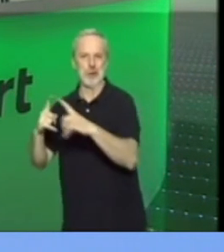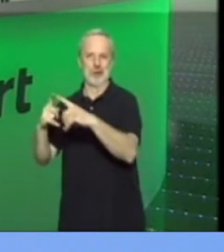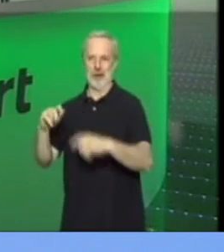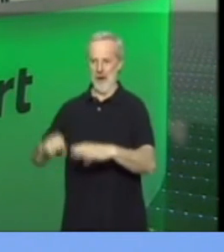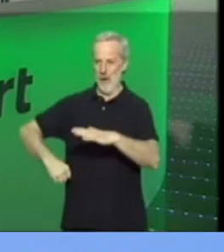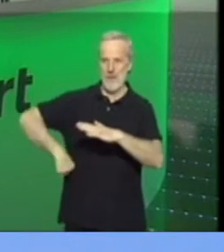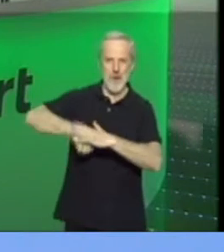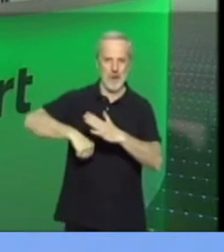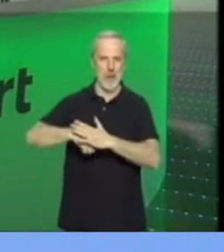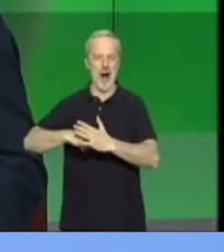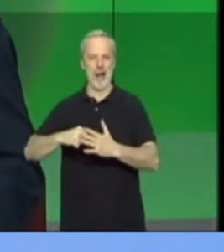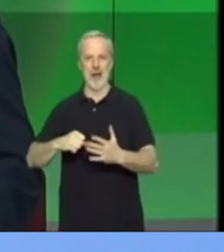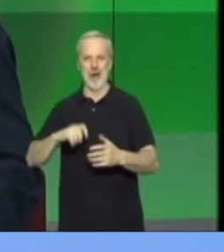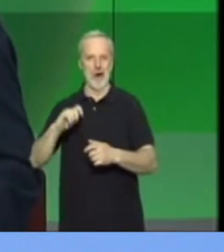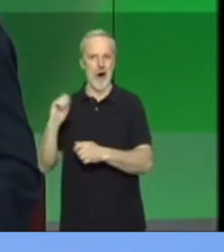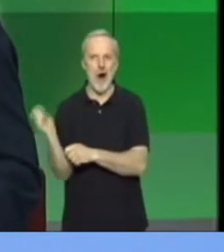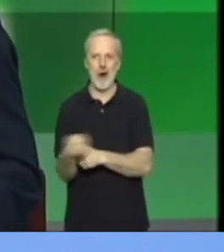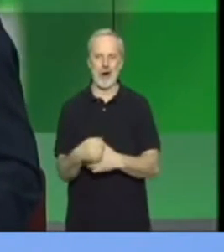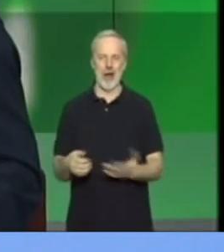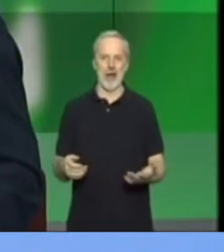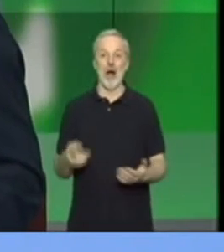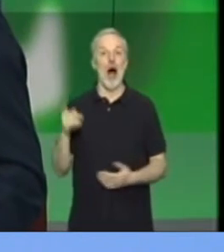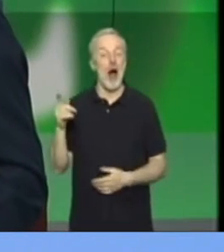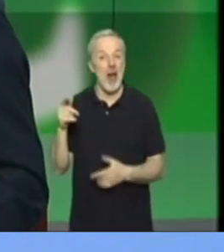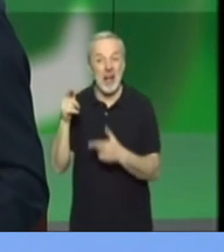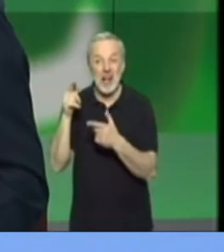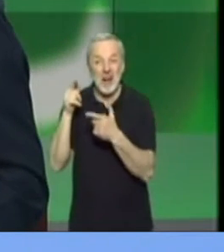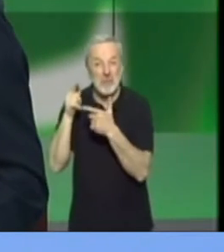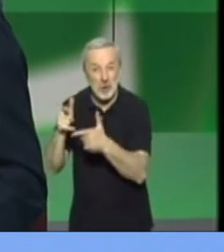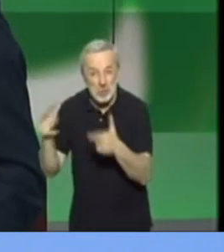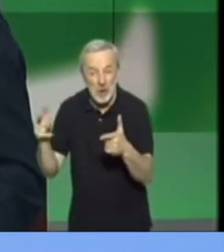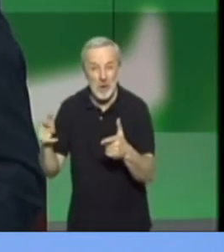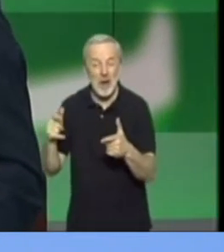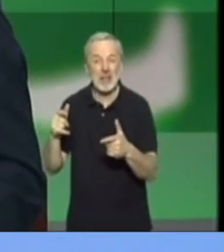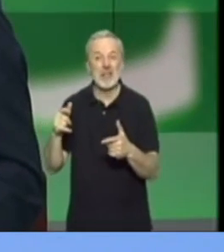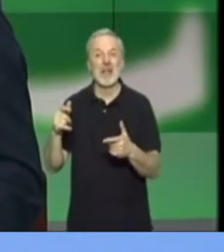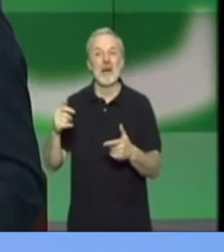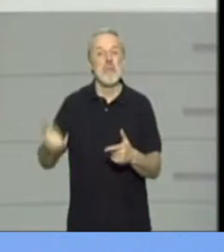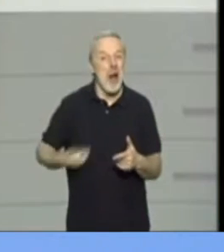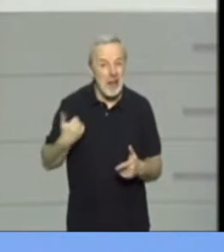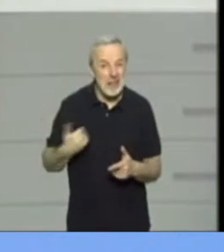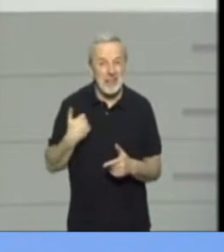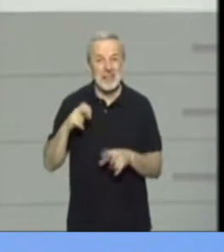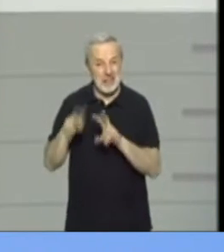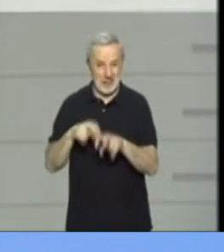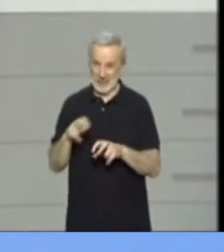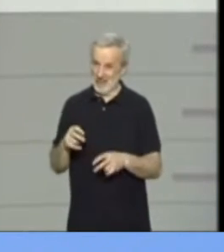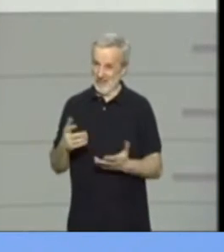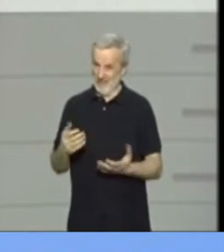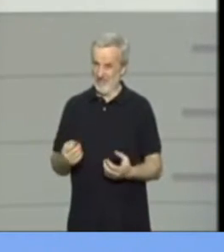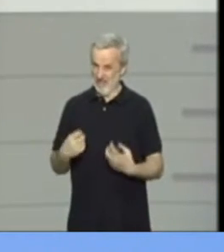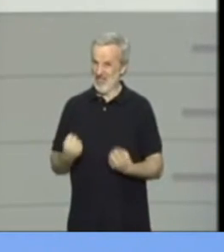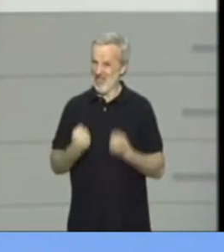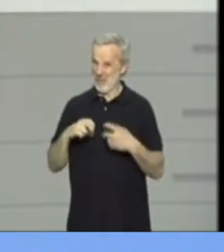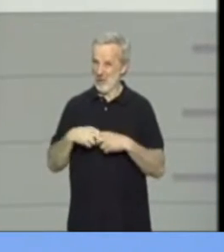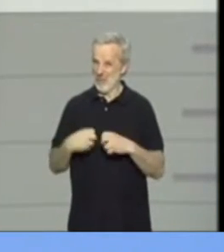třeba je v uvozovkách jenom do 23 let, ale chci podpořit sport? Tak ono